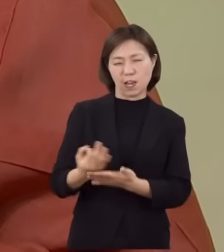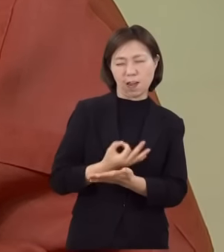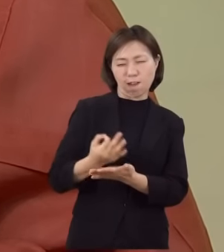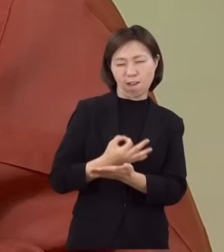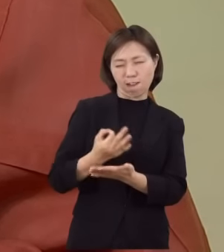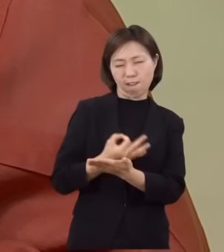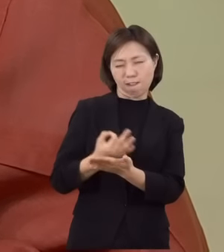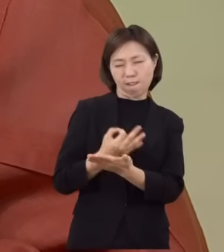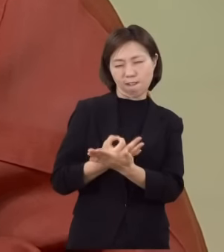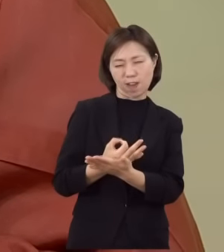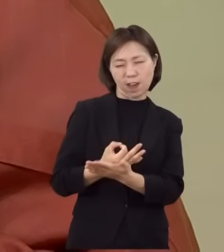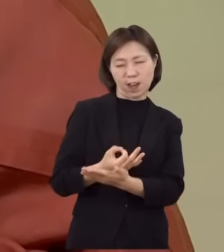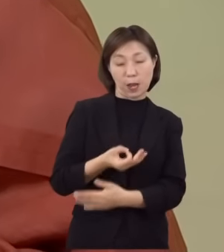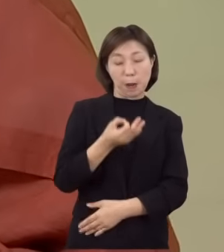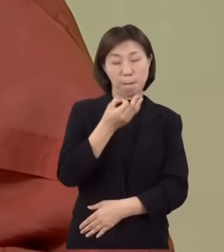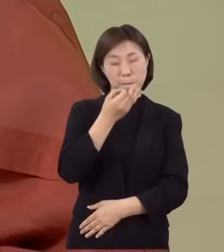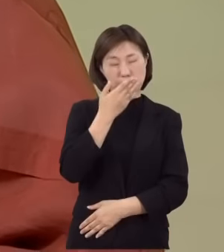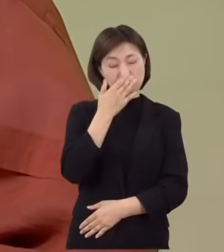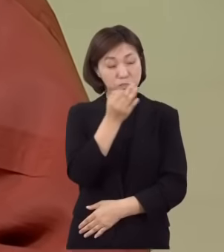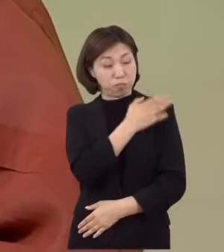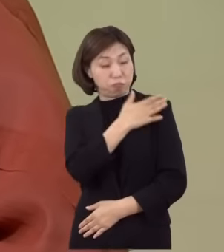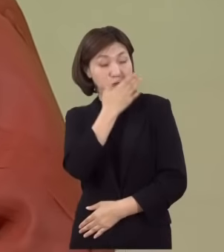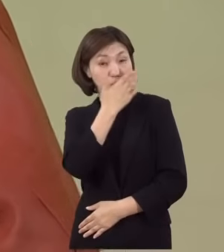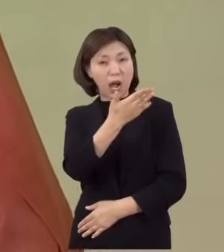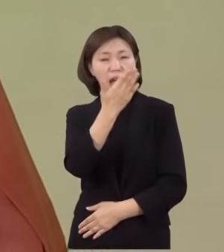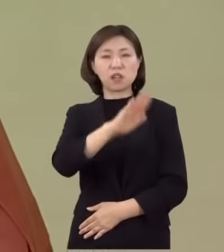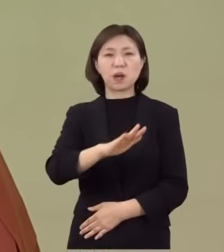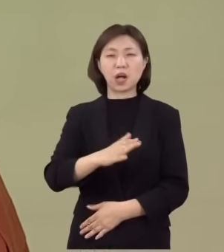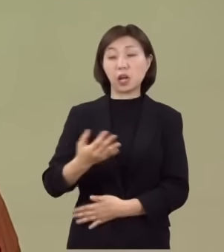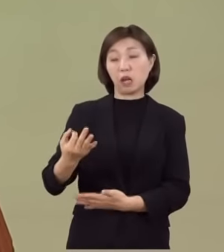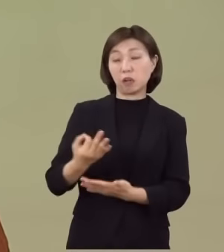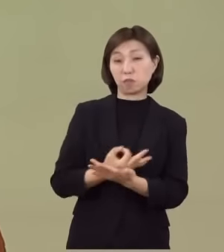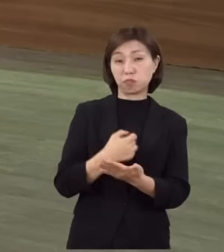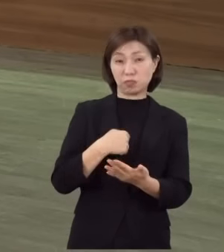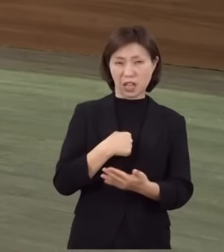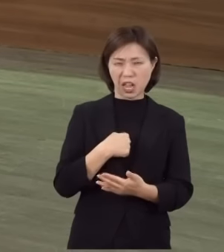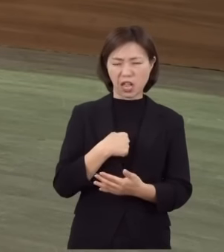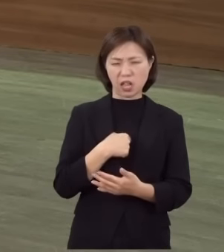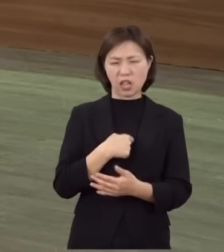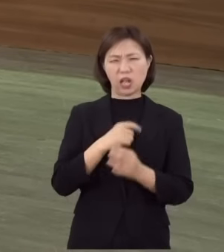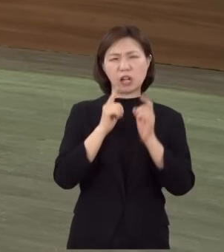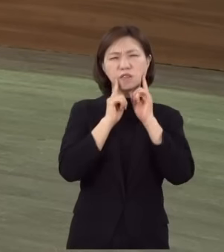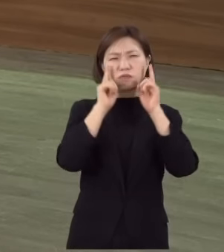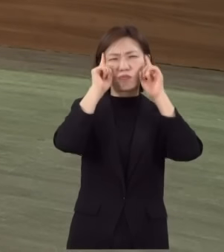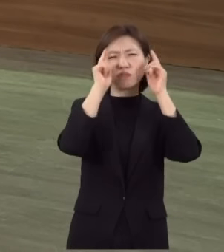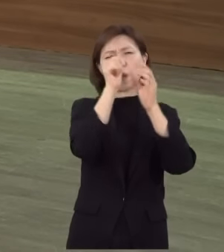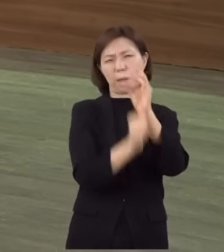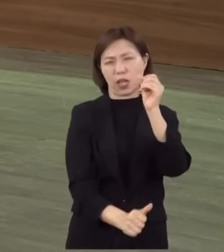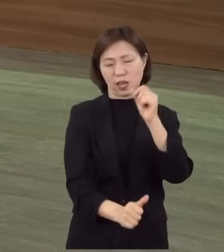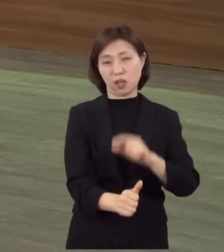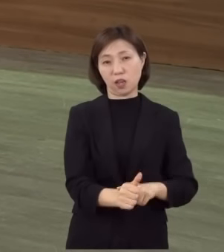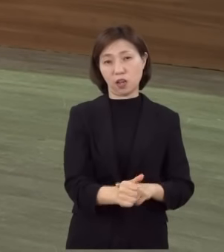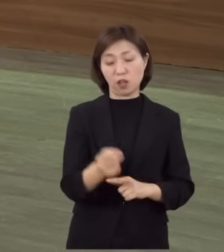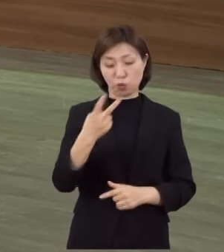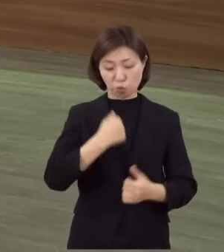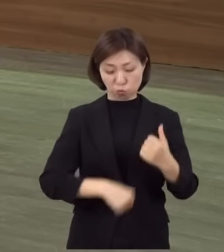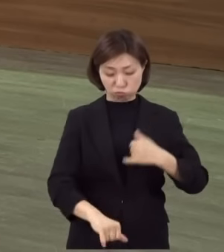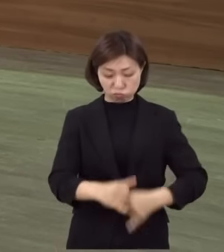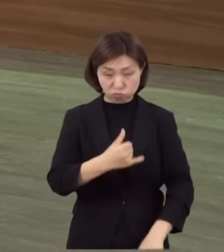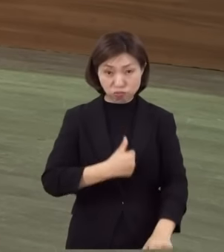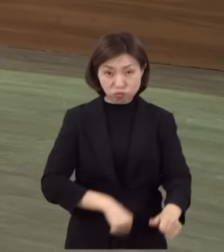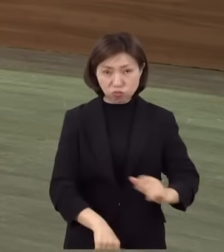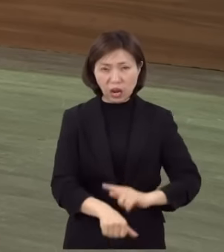돈을 벌더라도 그 자신은 악도에 떨어지고 자손은 패가 망신하는